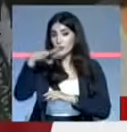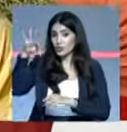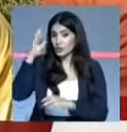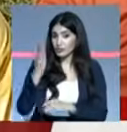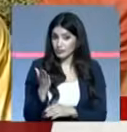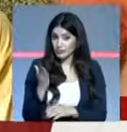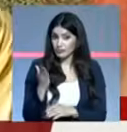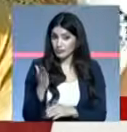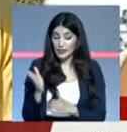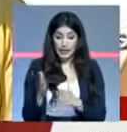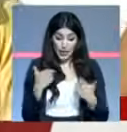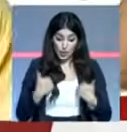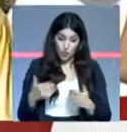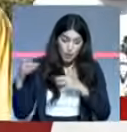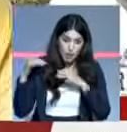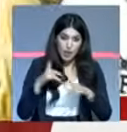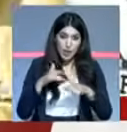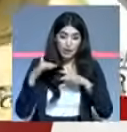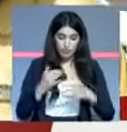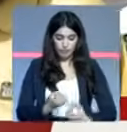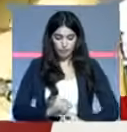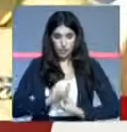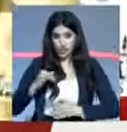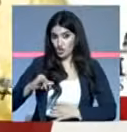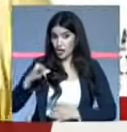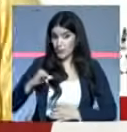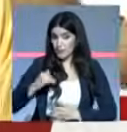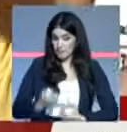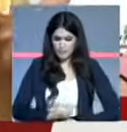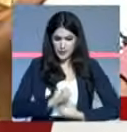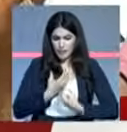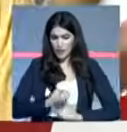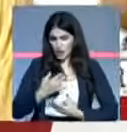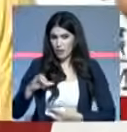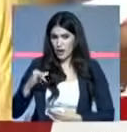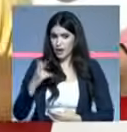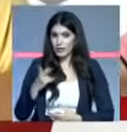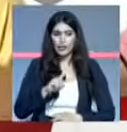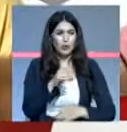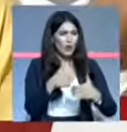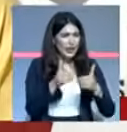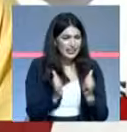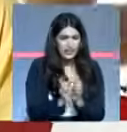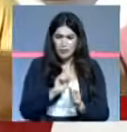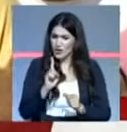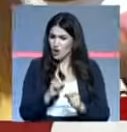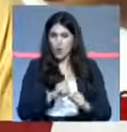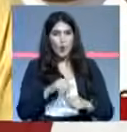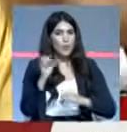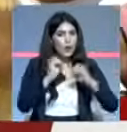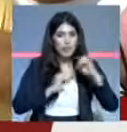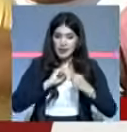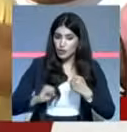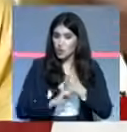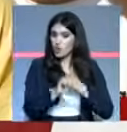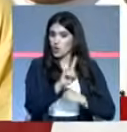كتونس. نحن اليوم هبطنا إرادة الشباب، إرادة الشعب فوق أي اعتبار، لا أحزاب ورانا، لا منظمات، لا